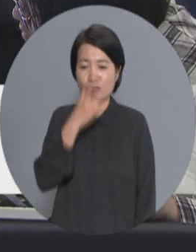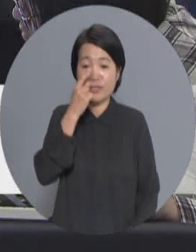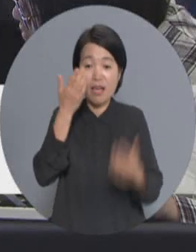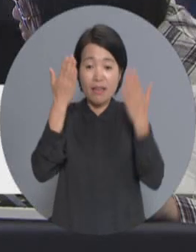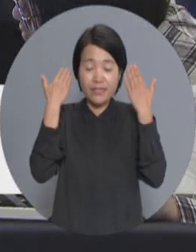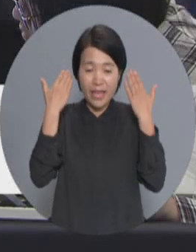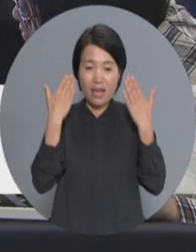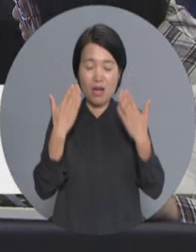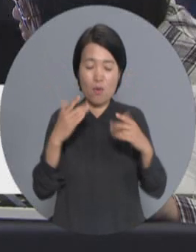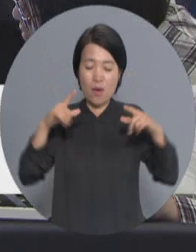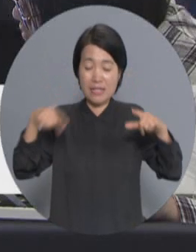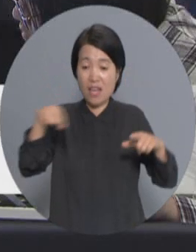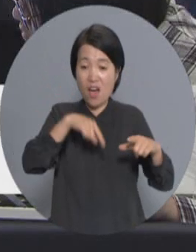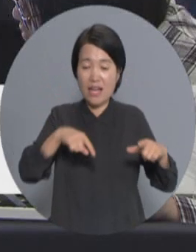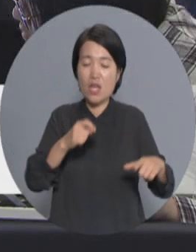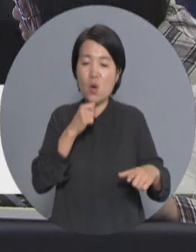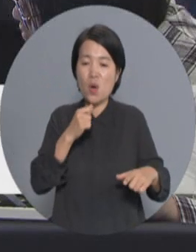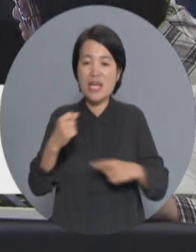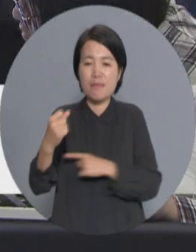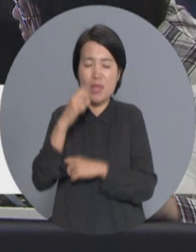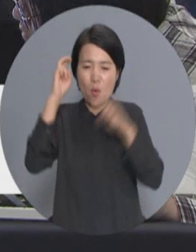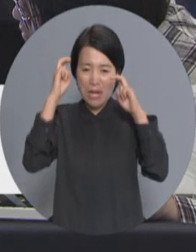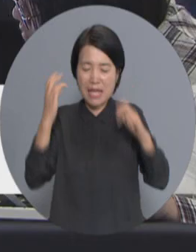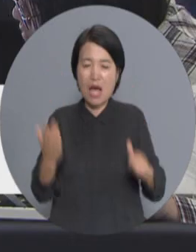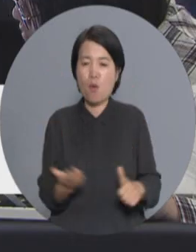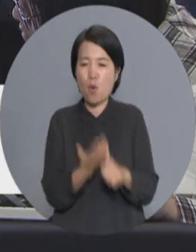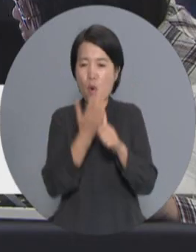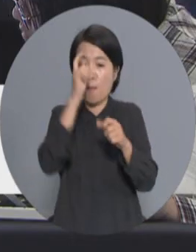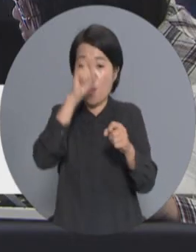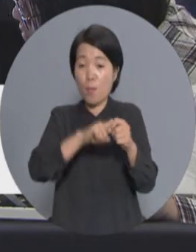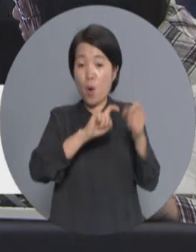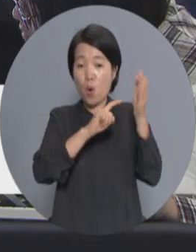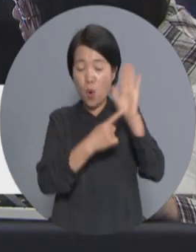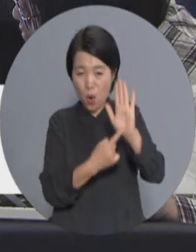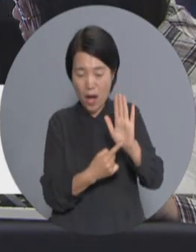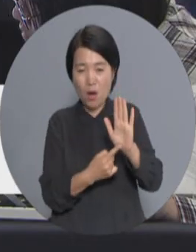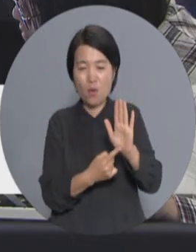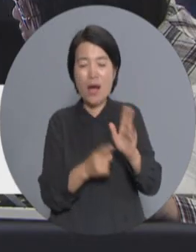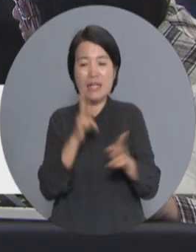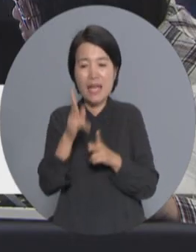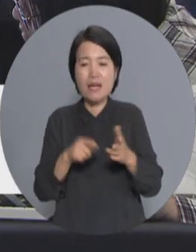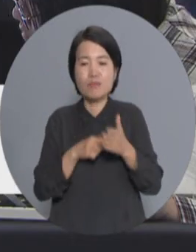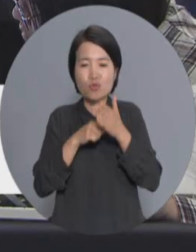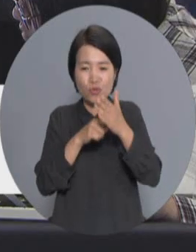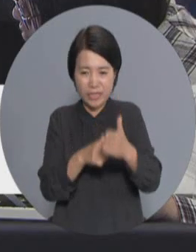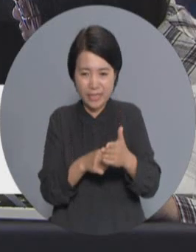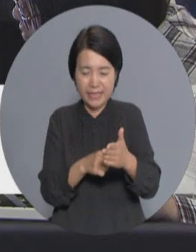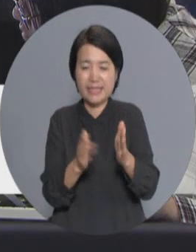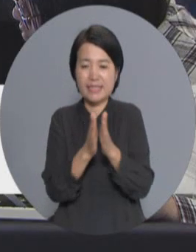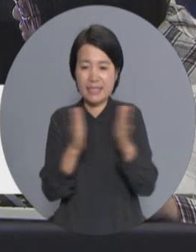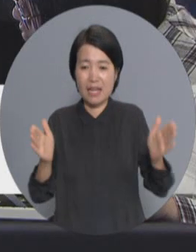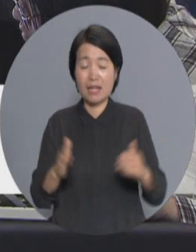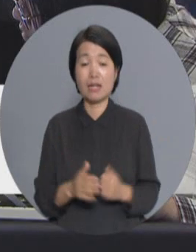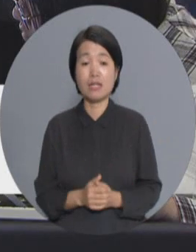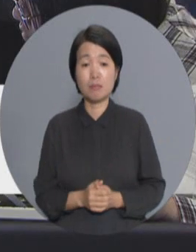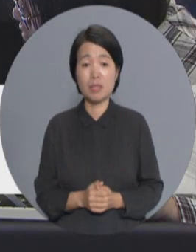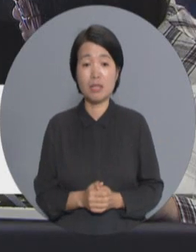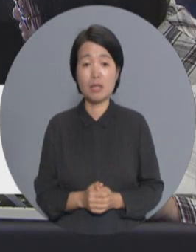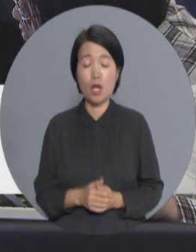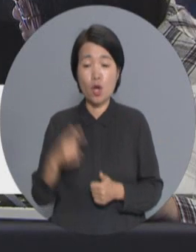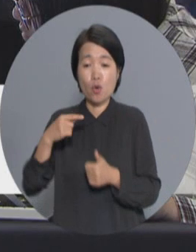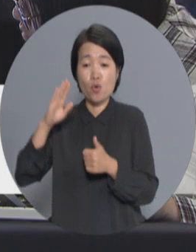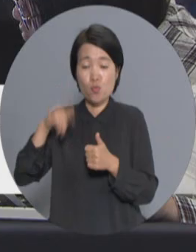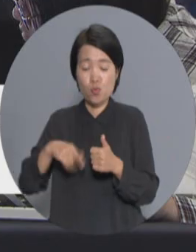순천대학교가 강소 지역기업 육성을 내세워 본격적인 글로컬 대학 30 사업 시행에 들어갔습니다.